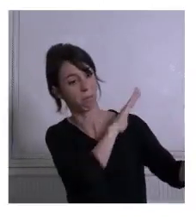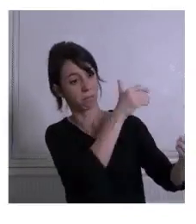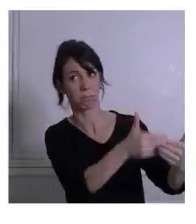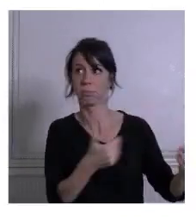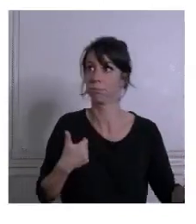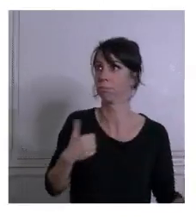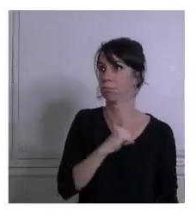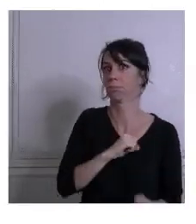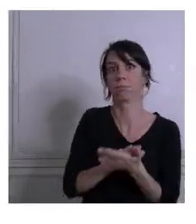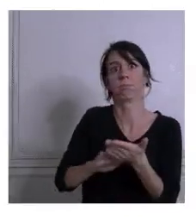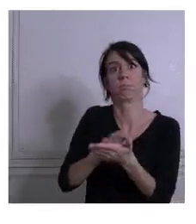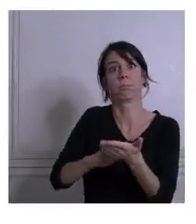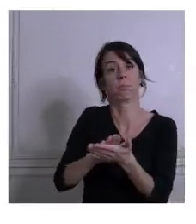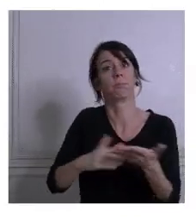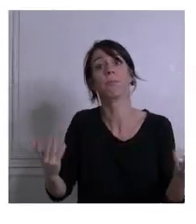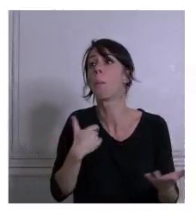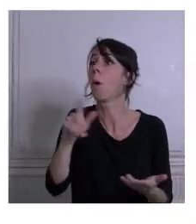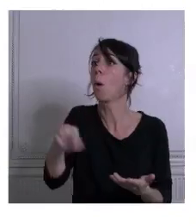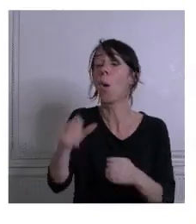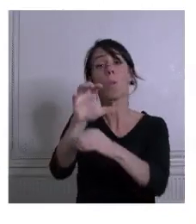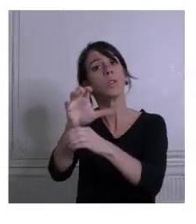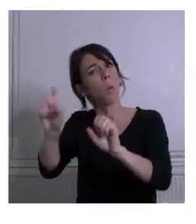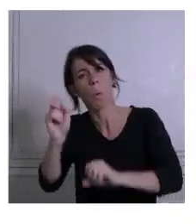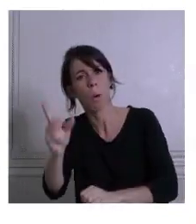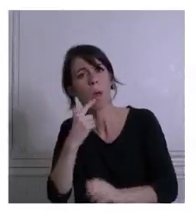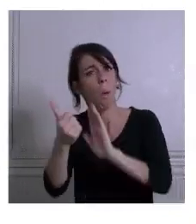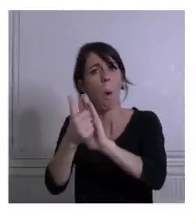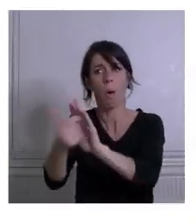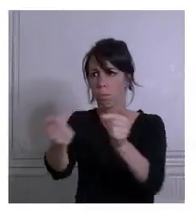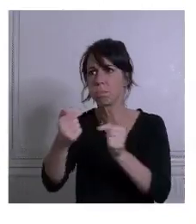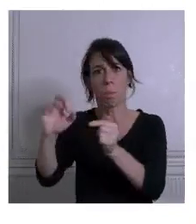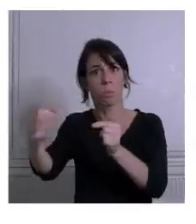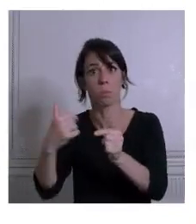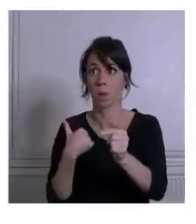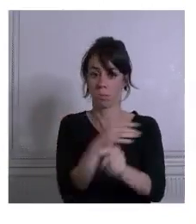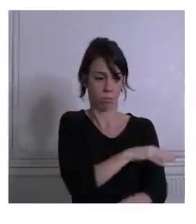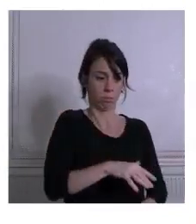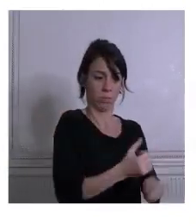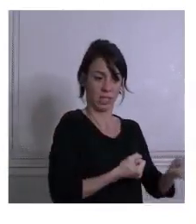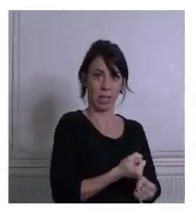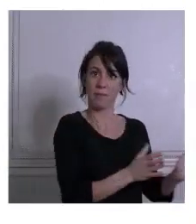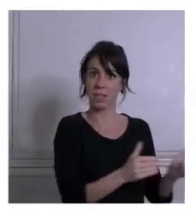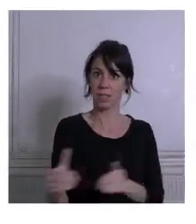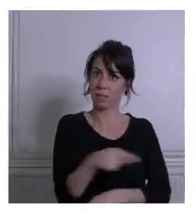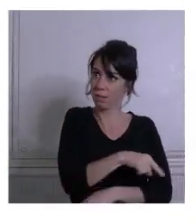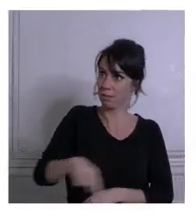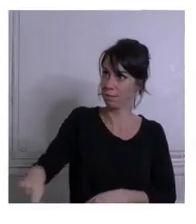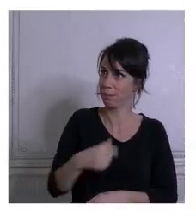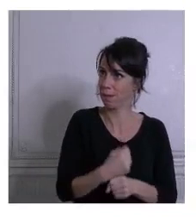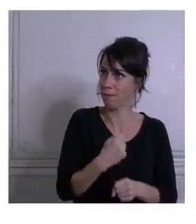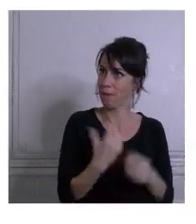villes, pas pour Talence, hein. Évidemment, si c'est mieux pour Talence, c'est tant mieux, mais pour les villes, que le gouvernement se positionne. J'ai